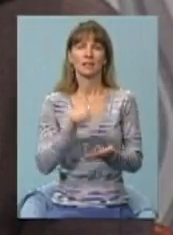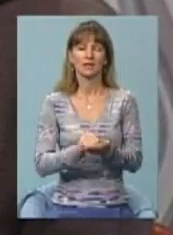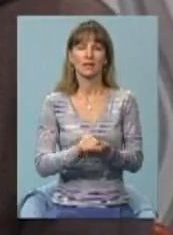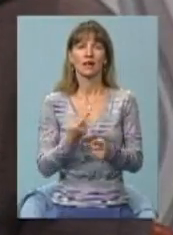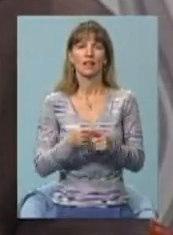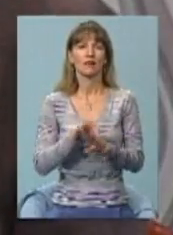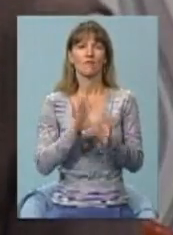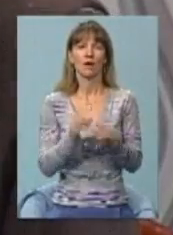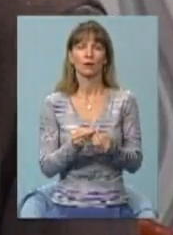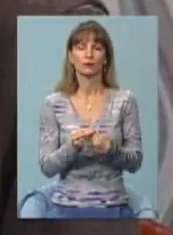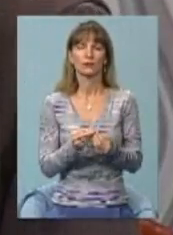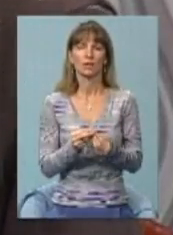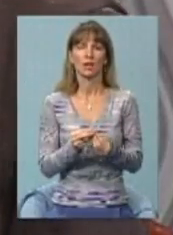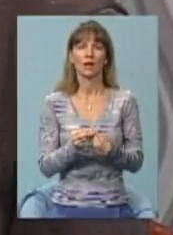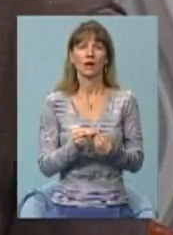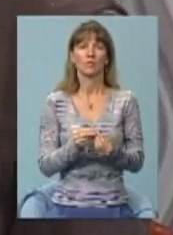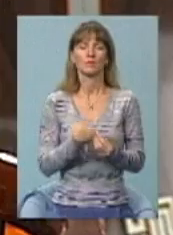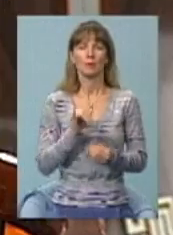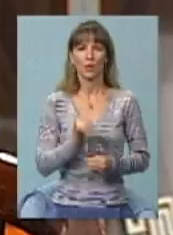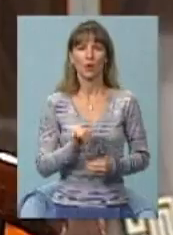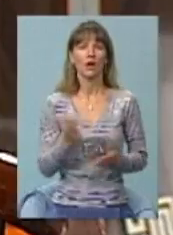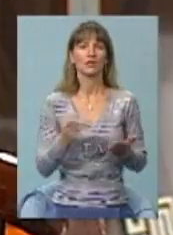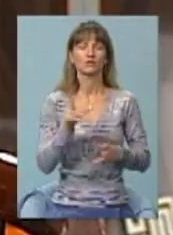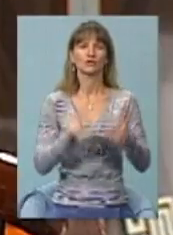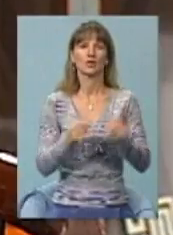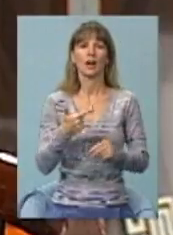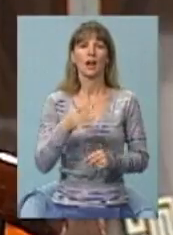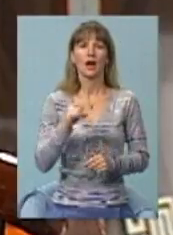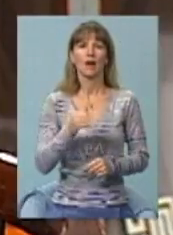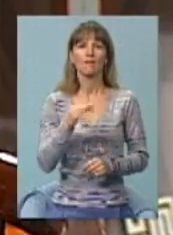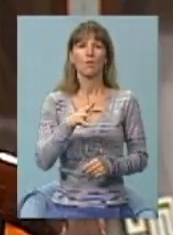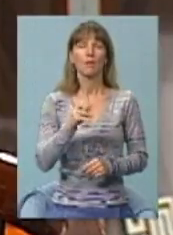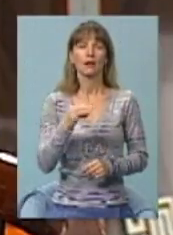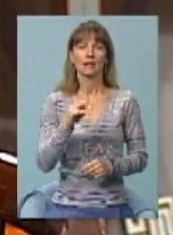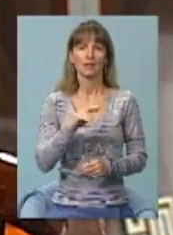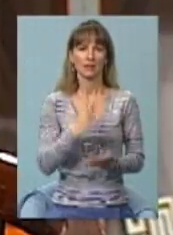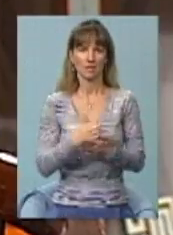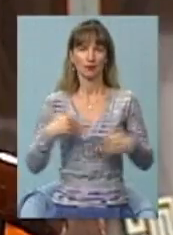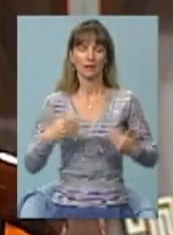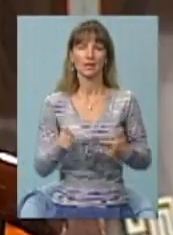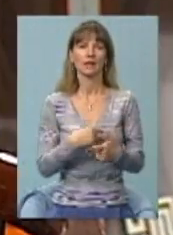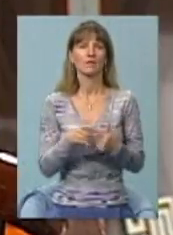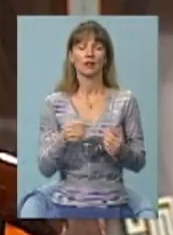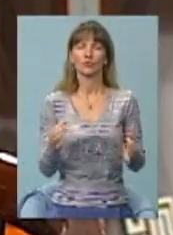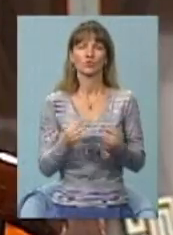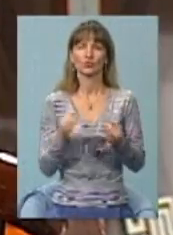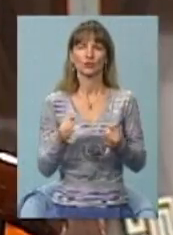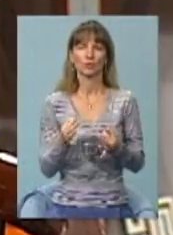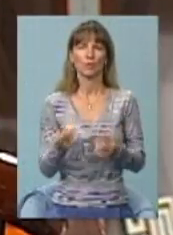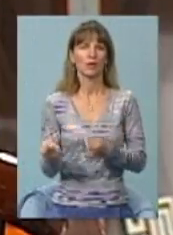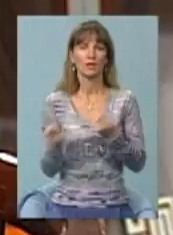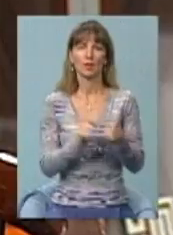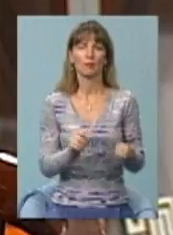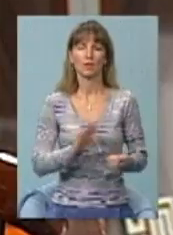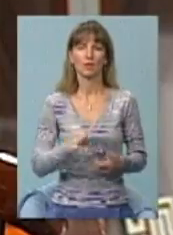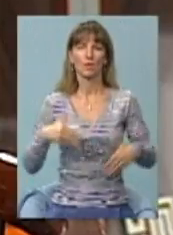взагалі не дуже добре. Ну, власне, як ти вважаєш, графоманія, вона є корисною, чи вона нічим абсолютно не приносить